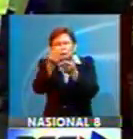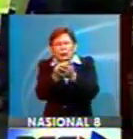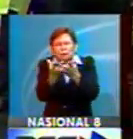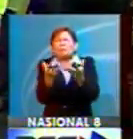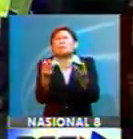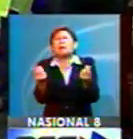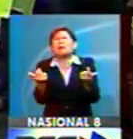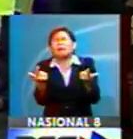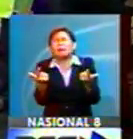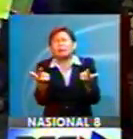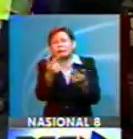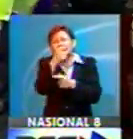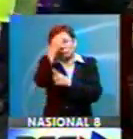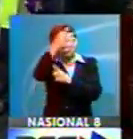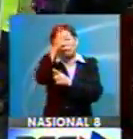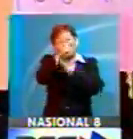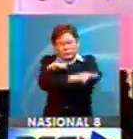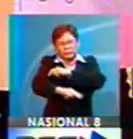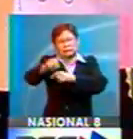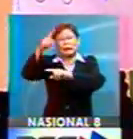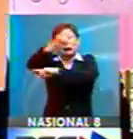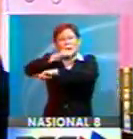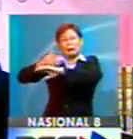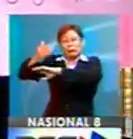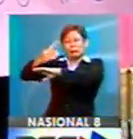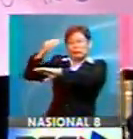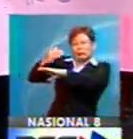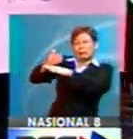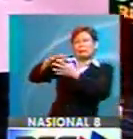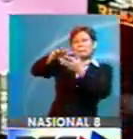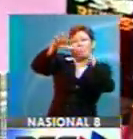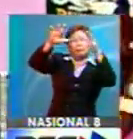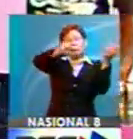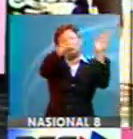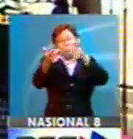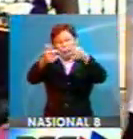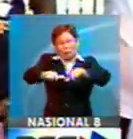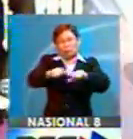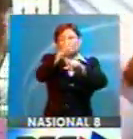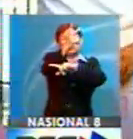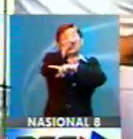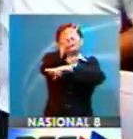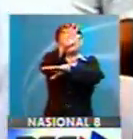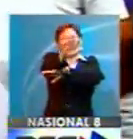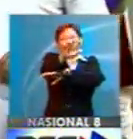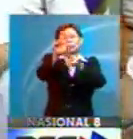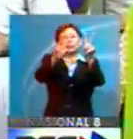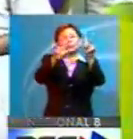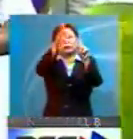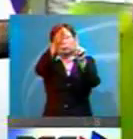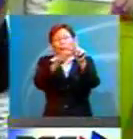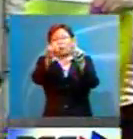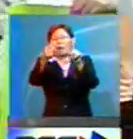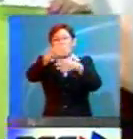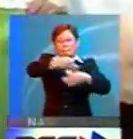ringgit yang diumumkan kerajaan negeri beberapa hari selepas bencana berlaku. Dalam kejadian pukul 2 petang 21 Oktober,